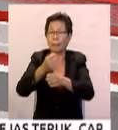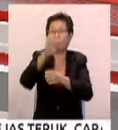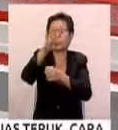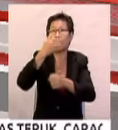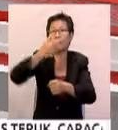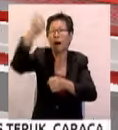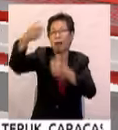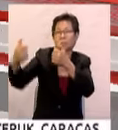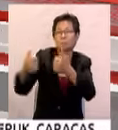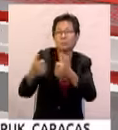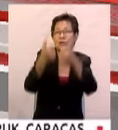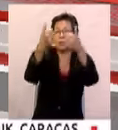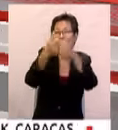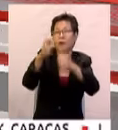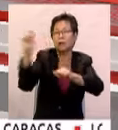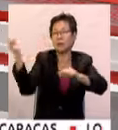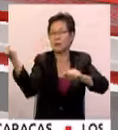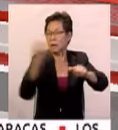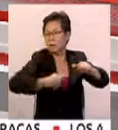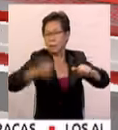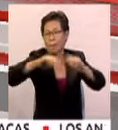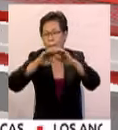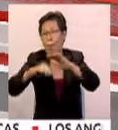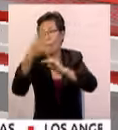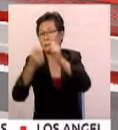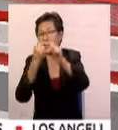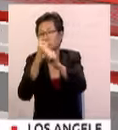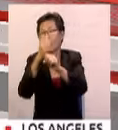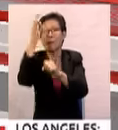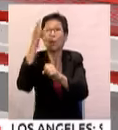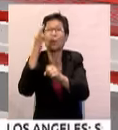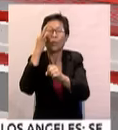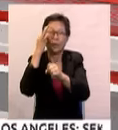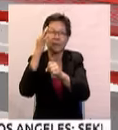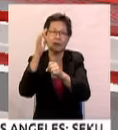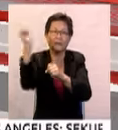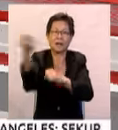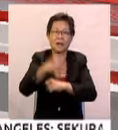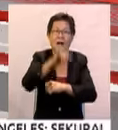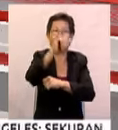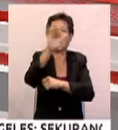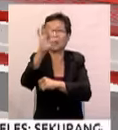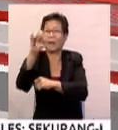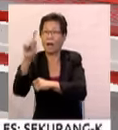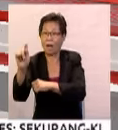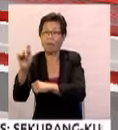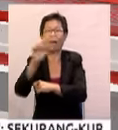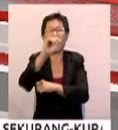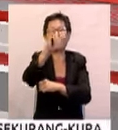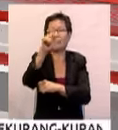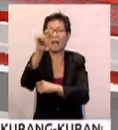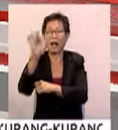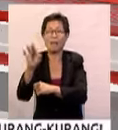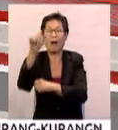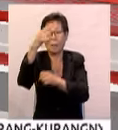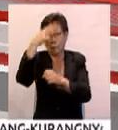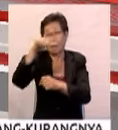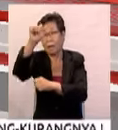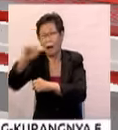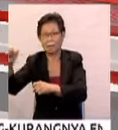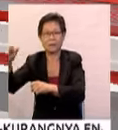pada kejohanan tenis junior bawah 14 tahun kelayakan akhir Persekutuan Tenis Antarabangsa ITF bagi Zon Asia Oceania. Ia